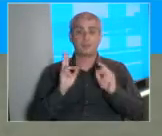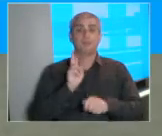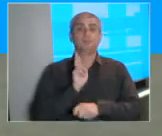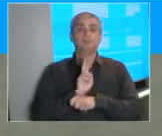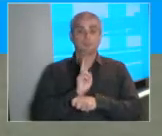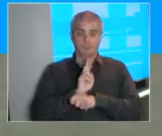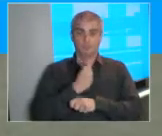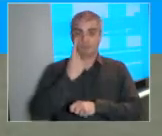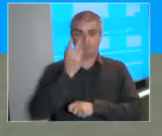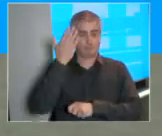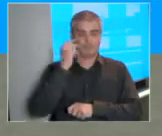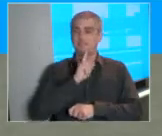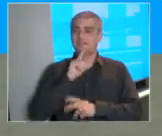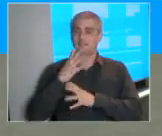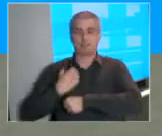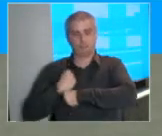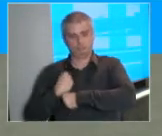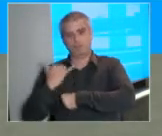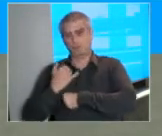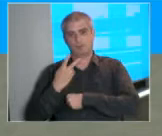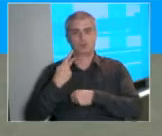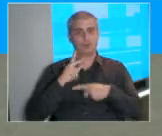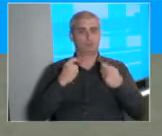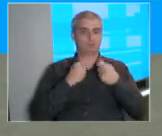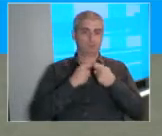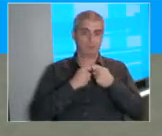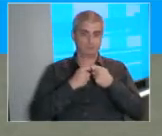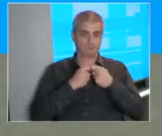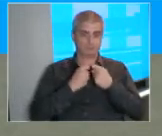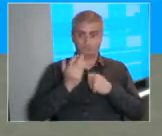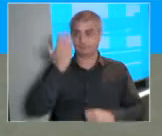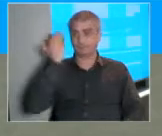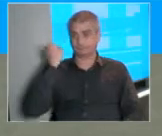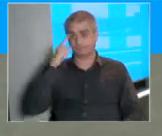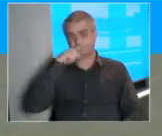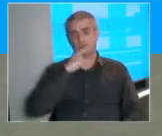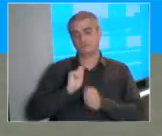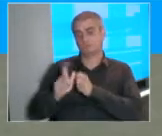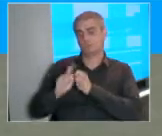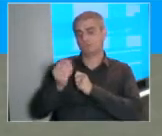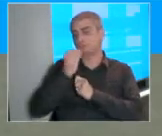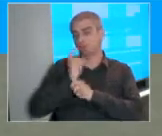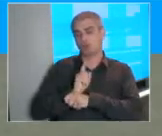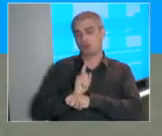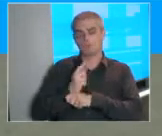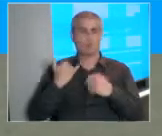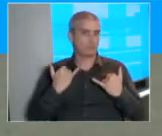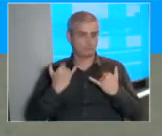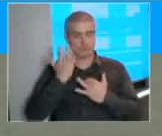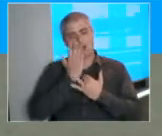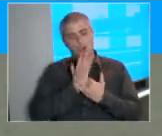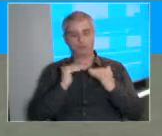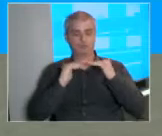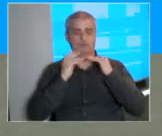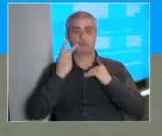משמורת שפעם הייתה בידי האם והיום המשמורת יותר משותפת, ופעם האב היה משלם מזונות באופן אוטומטי והיום החלוקה היא